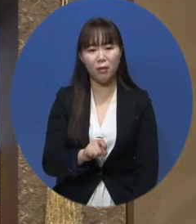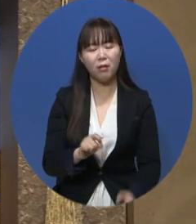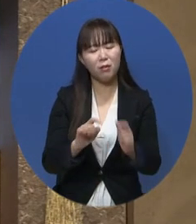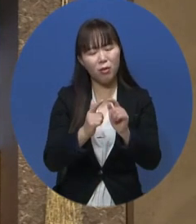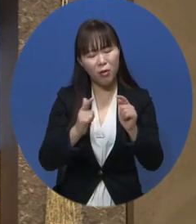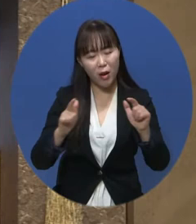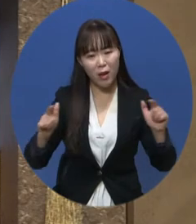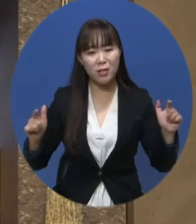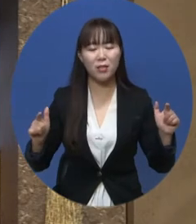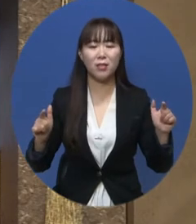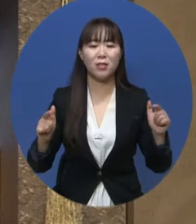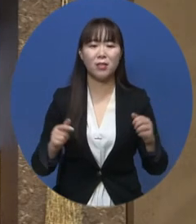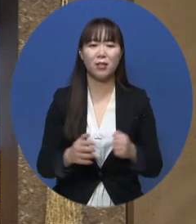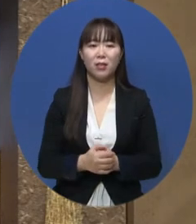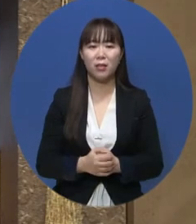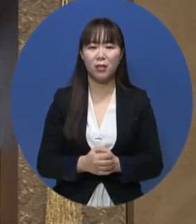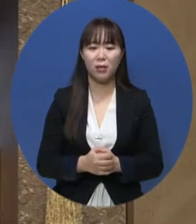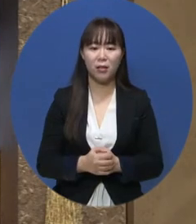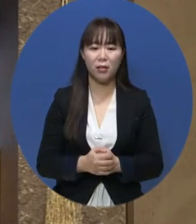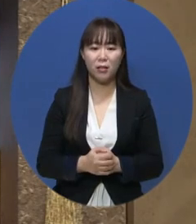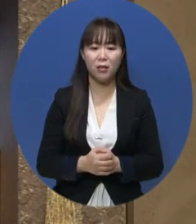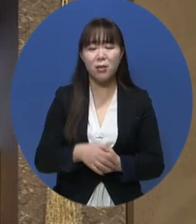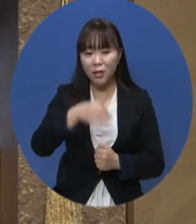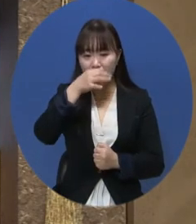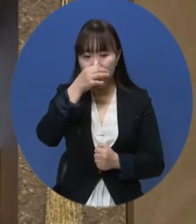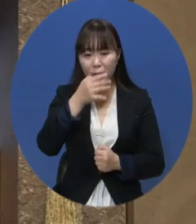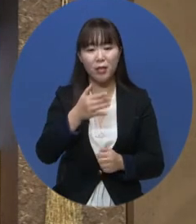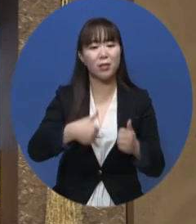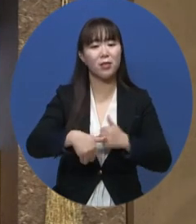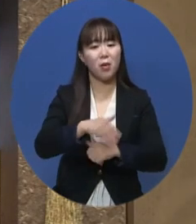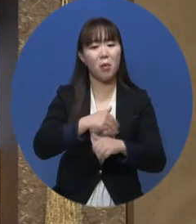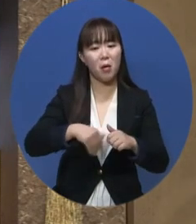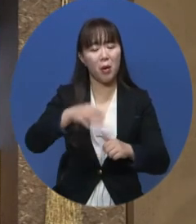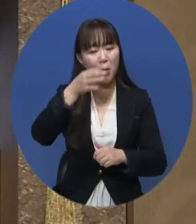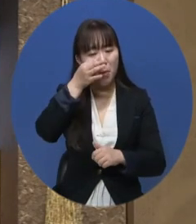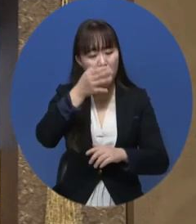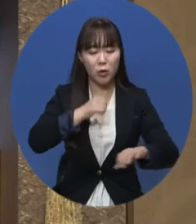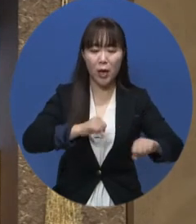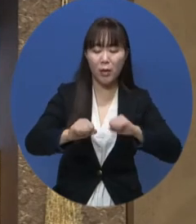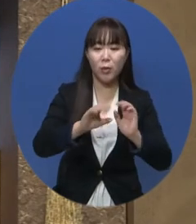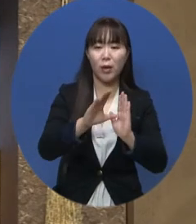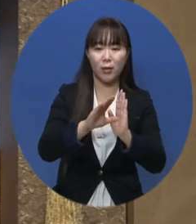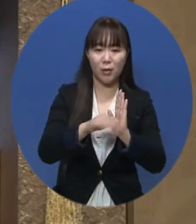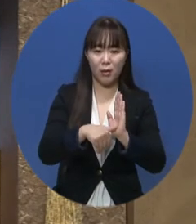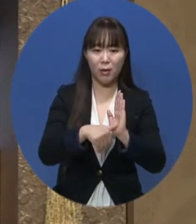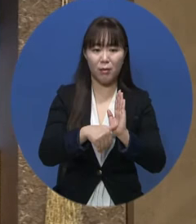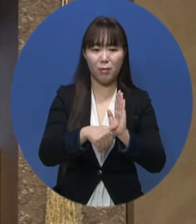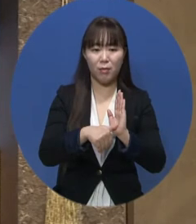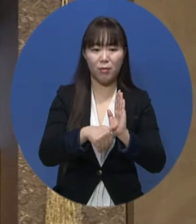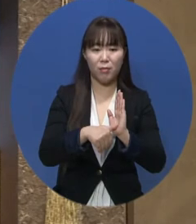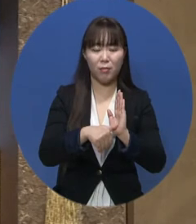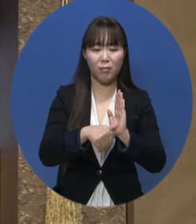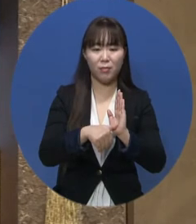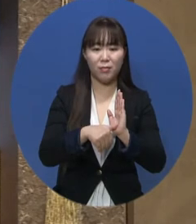더 그 아주 힘든 일을 이렇게 보여주시는 행동을 하실 때 네.